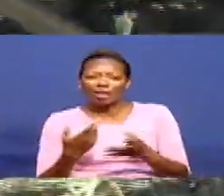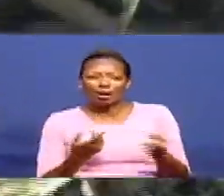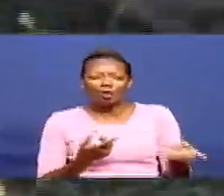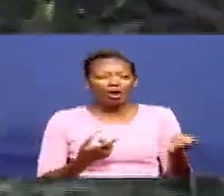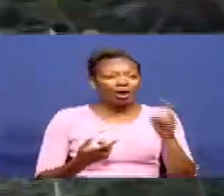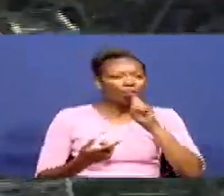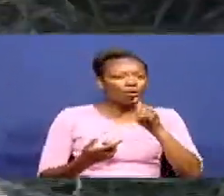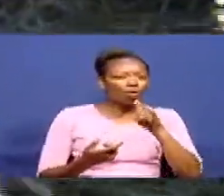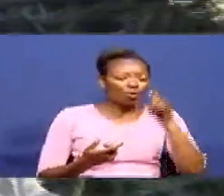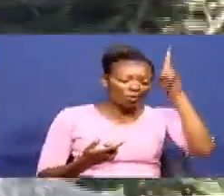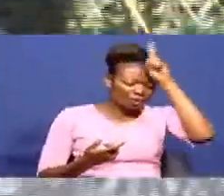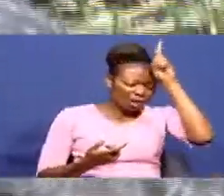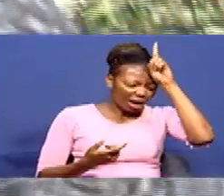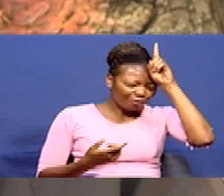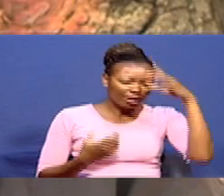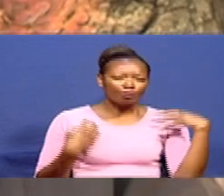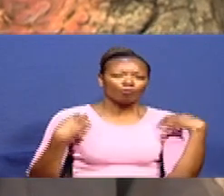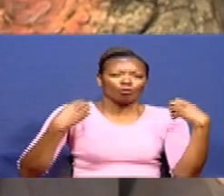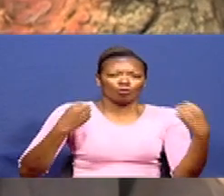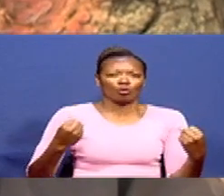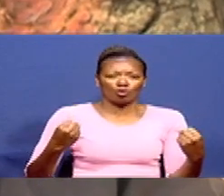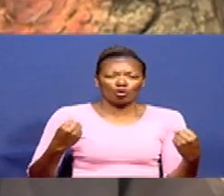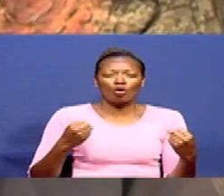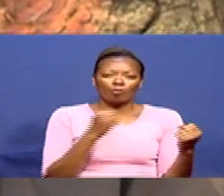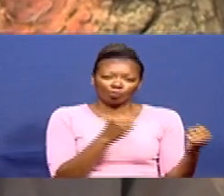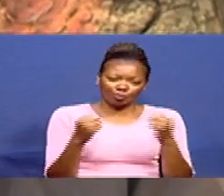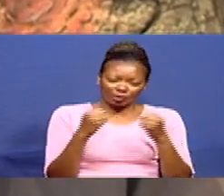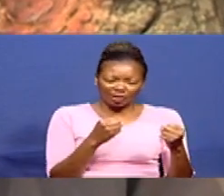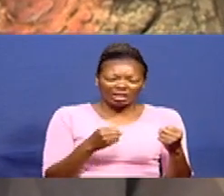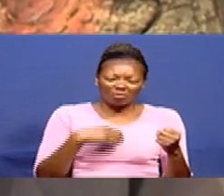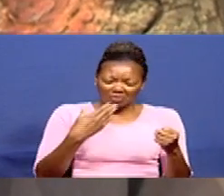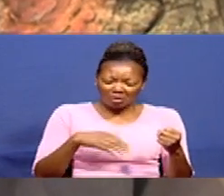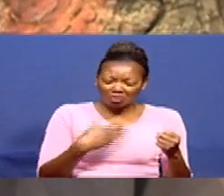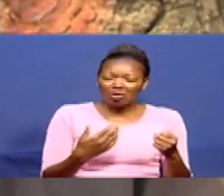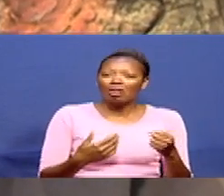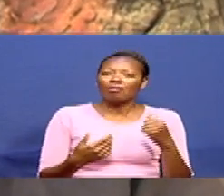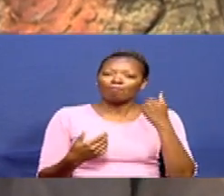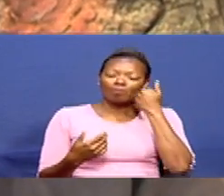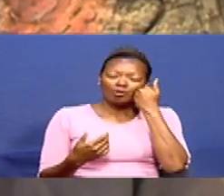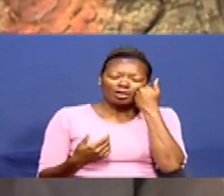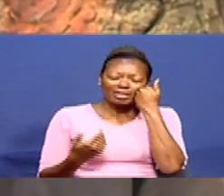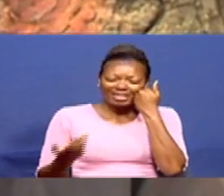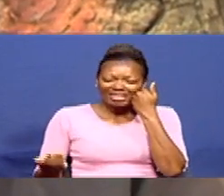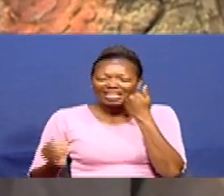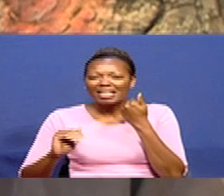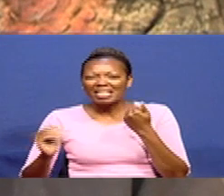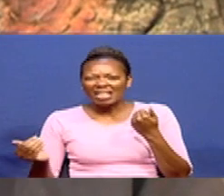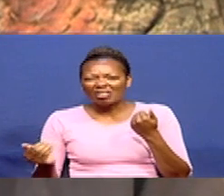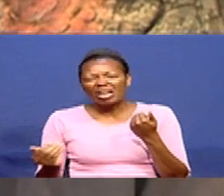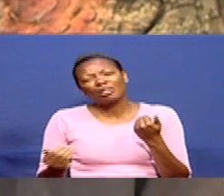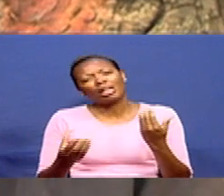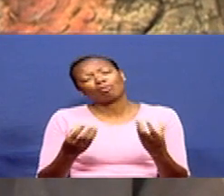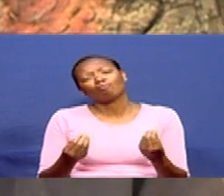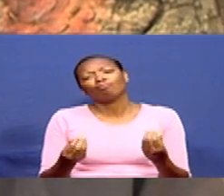na magonjwa. Kuku hizi za kienyeji tunandiru nazo ziko na magonjwa chache sana. Kama